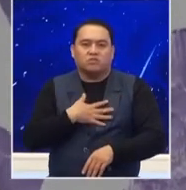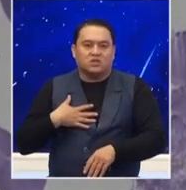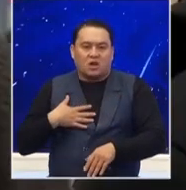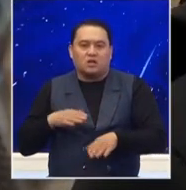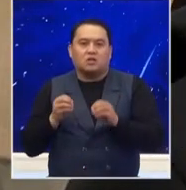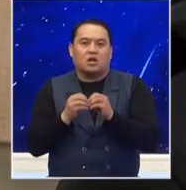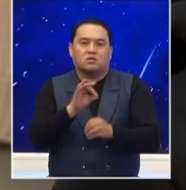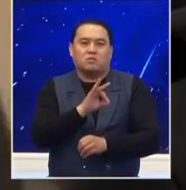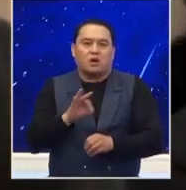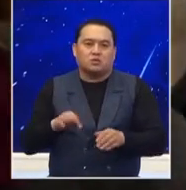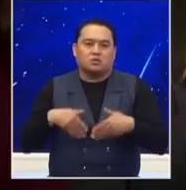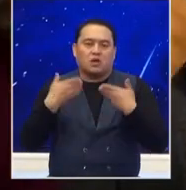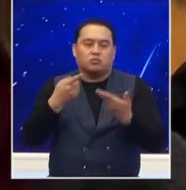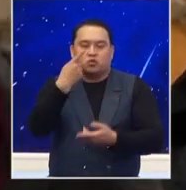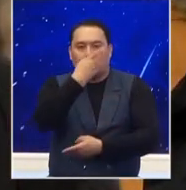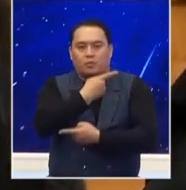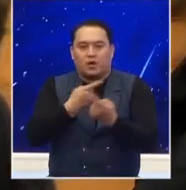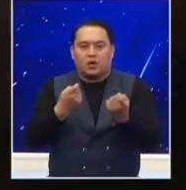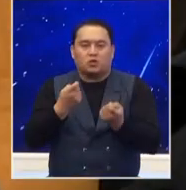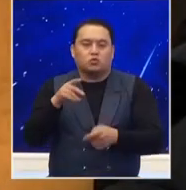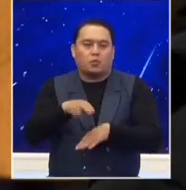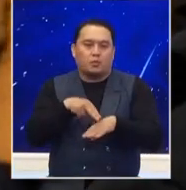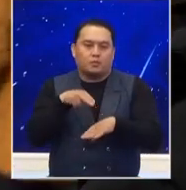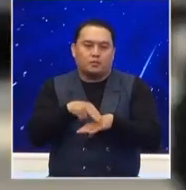о 10% сообщают в полицию.